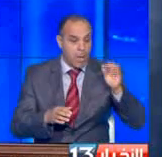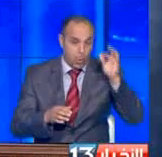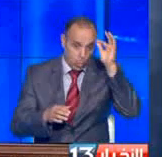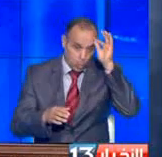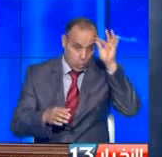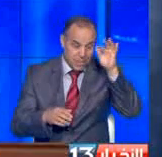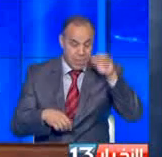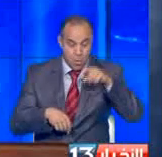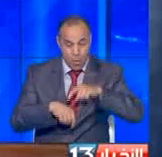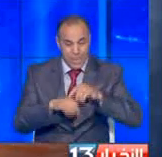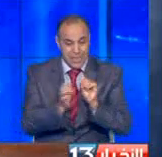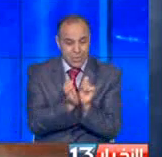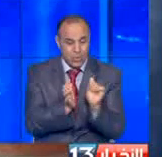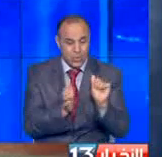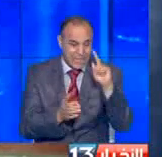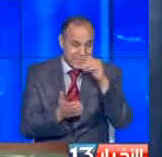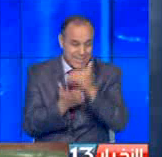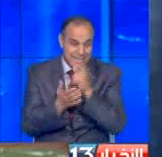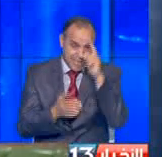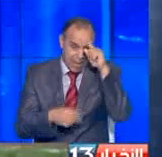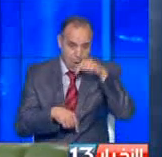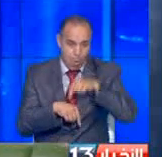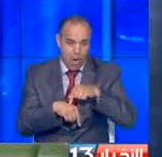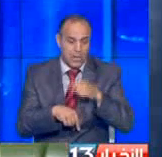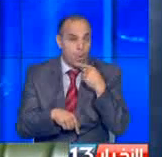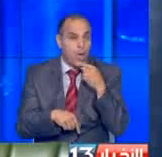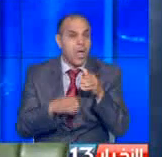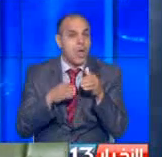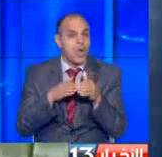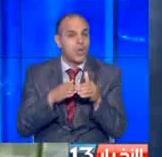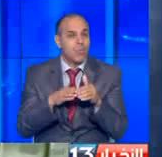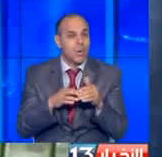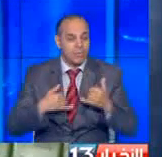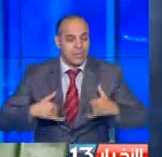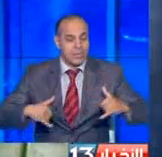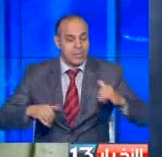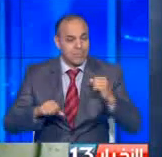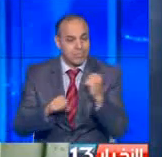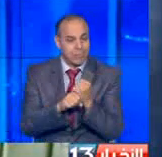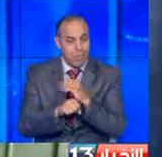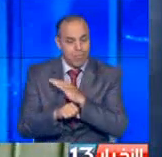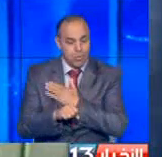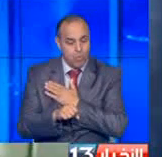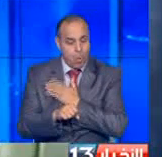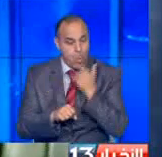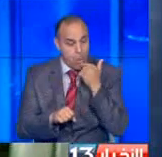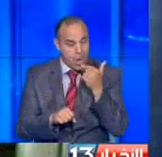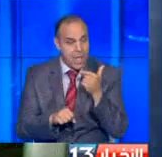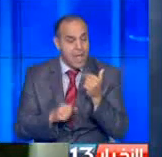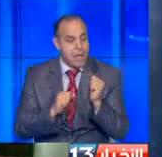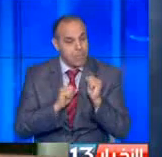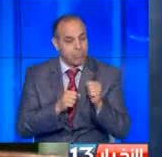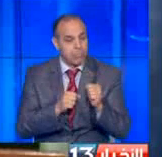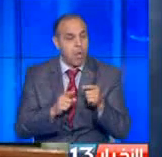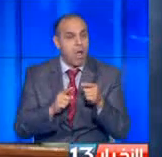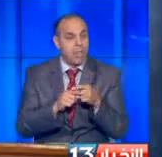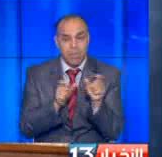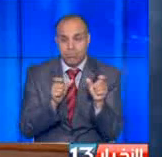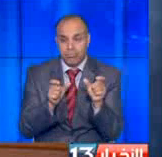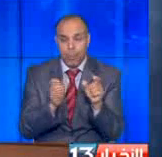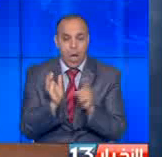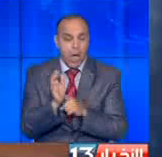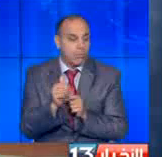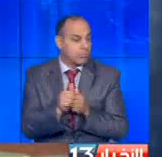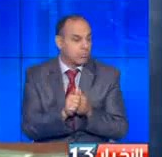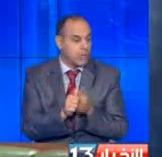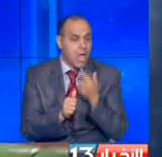بظروف اجتماعيه واقتصاديه صعبه ما يتطلب من المجلس تحمل مسؤوليتي عبر تعزيز مهمه الرقابيه والتشريعيه